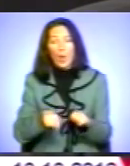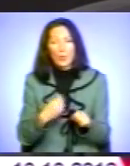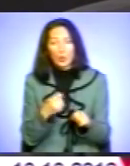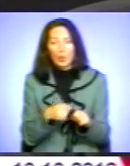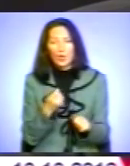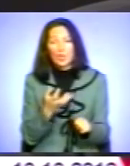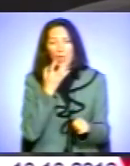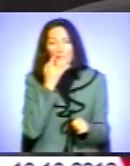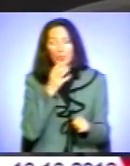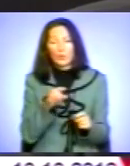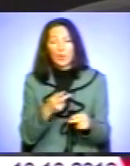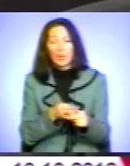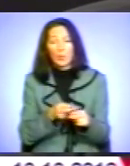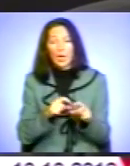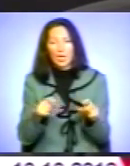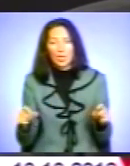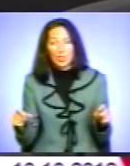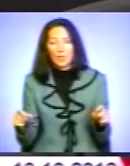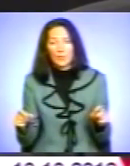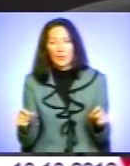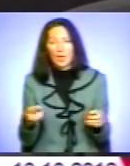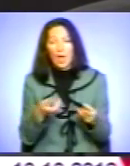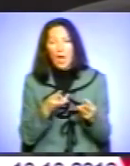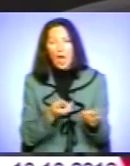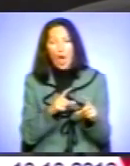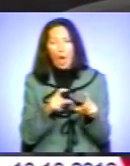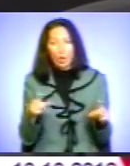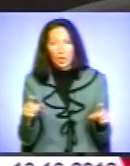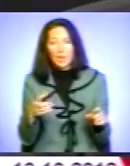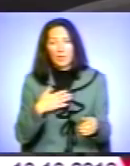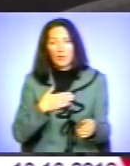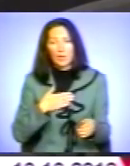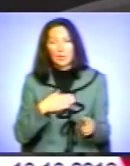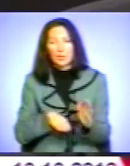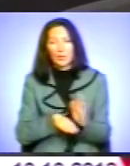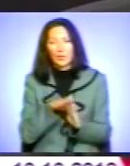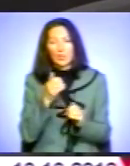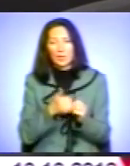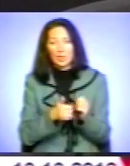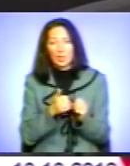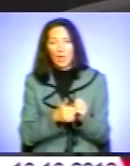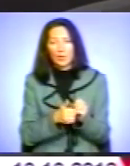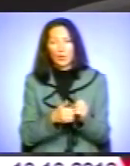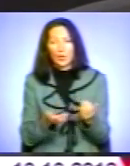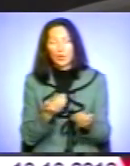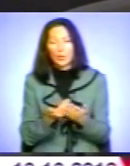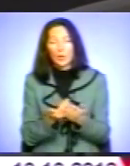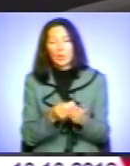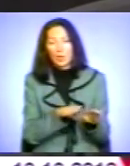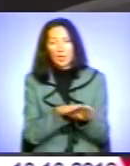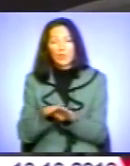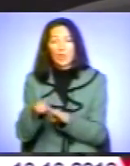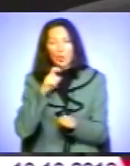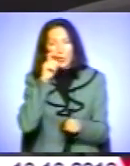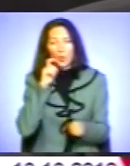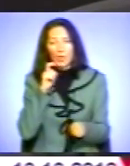тепловій мережі. Котельні, в принципі, в нас вищі середнього, якщо по Україні судити, в стані. Але це не